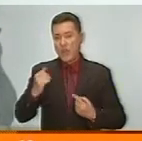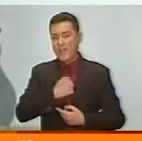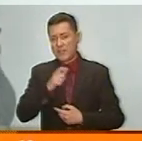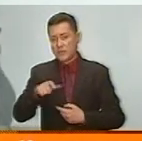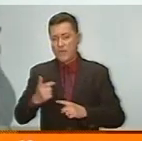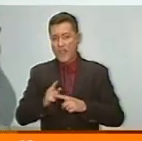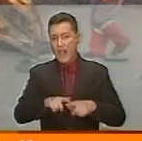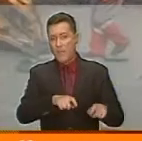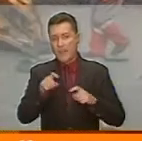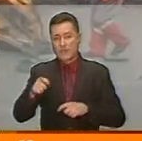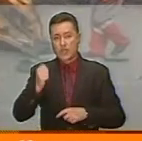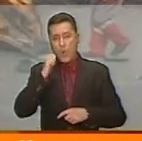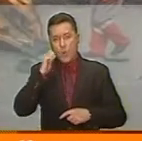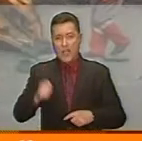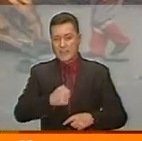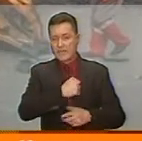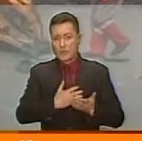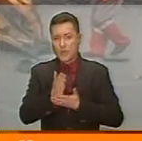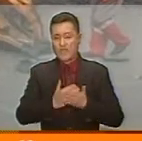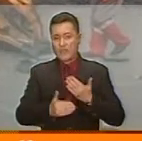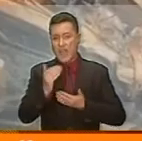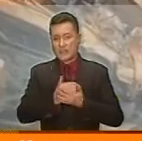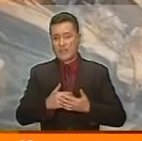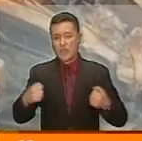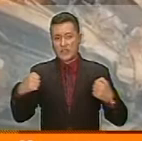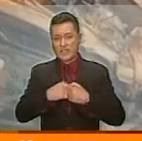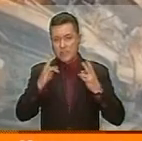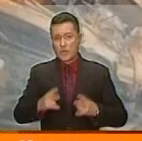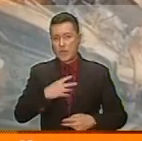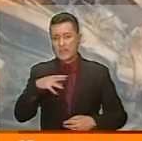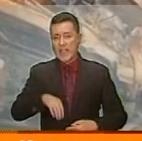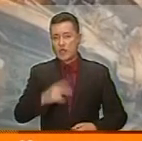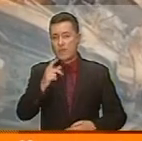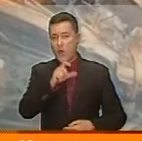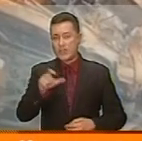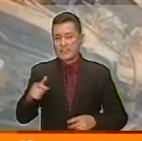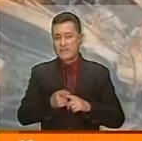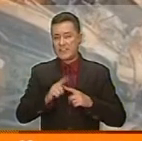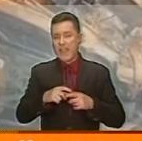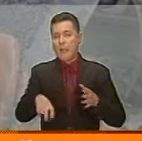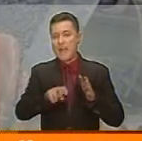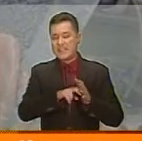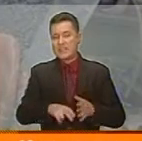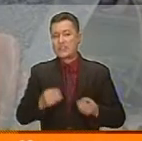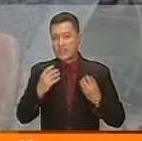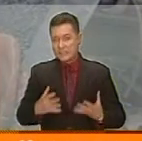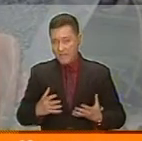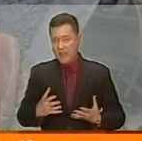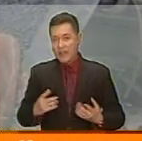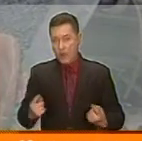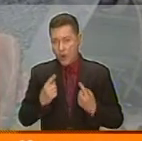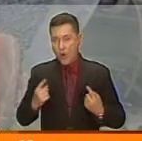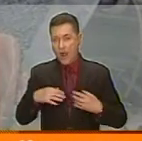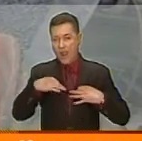українських військовослужбовців. Внаслідок зіткнення загинуло двоє осіб. Це пасажир цивільного автомобіля, а